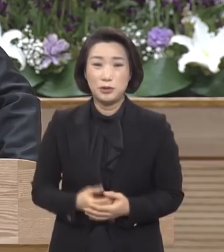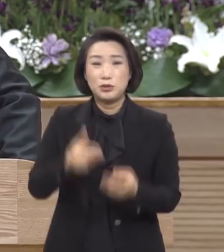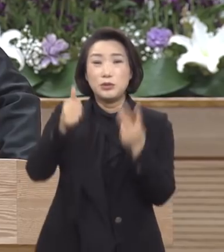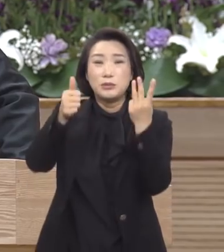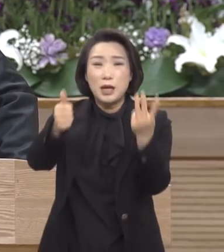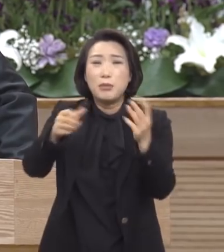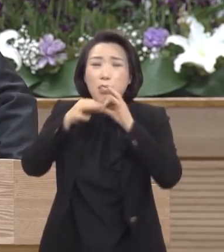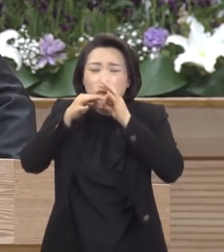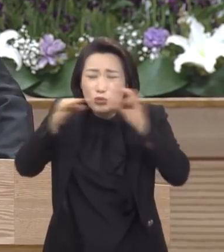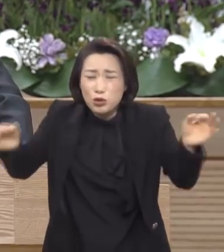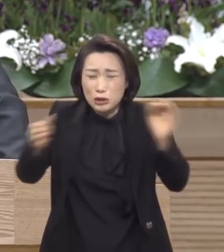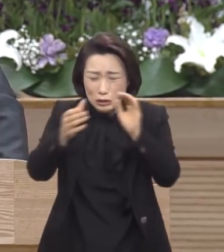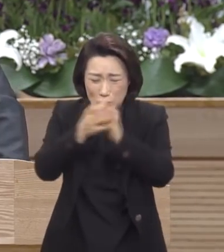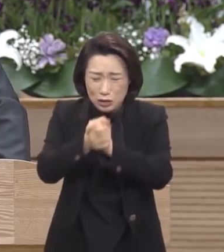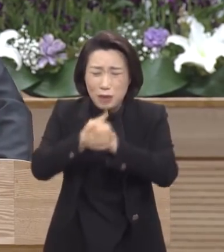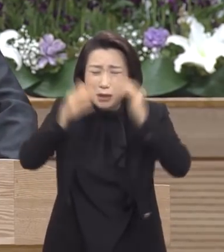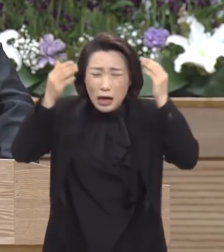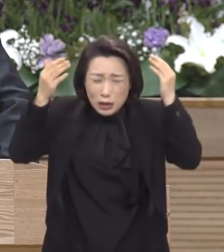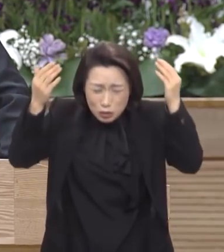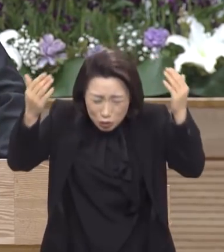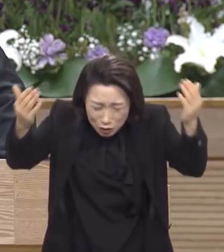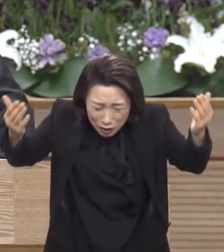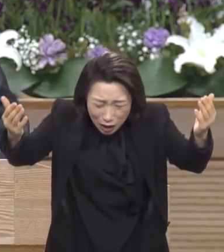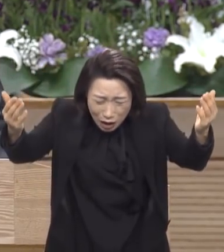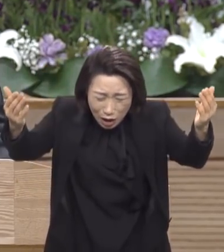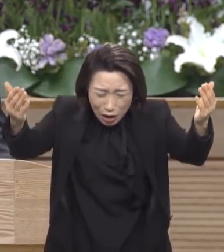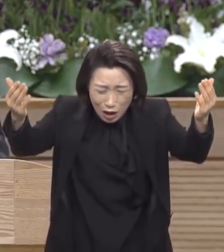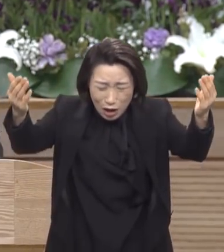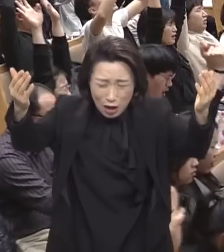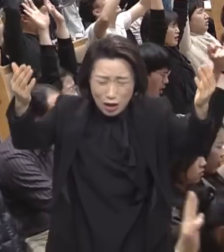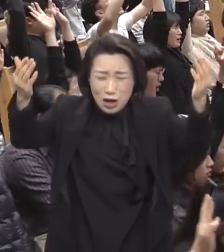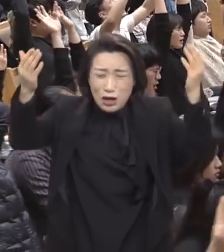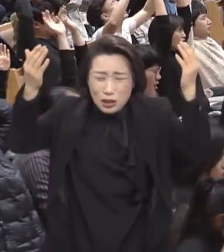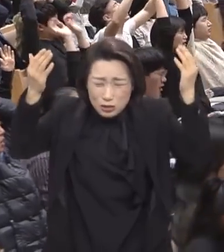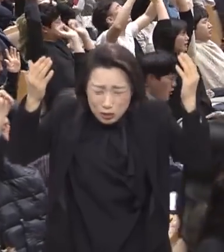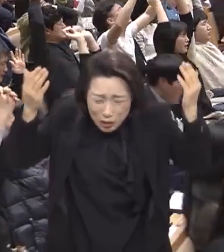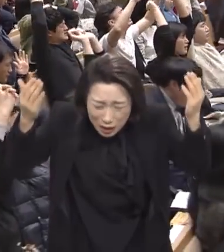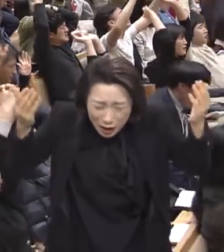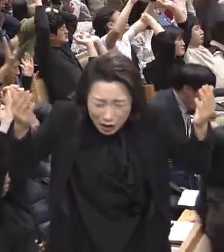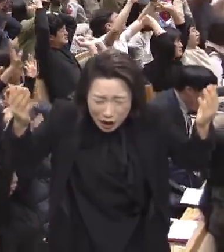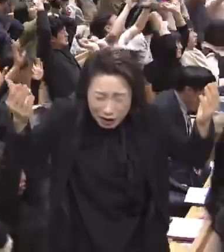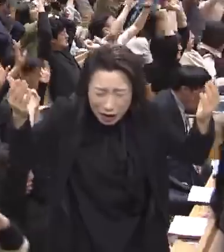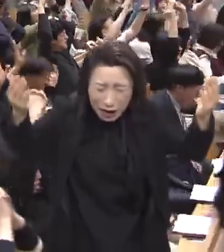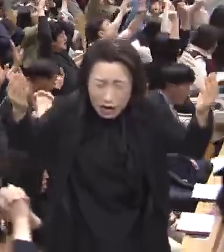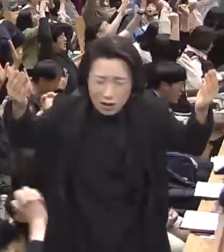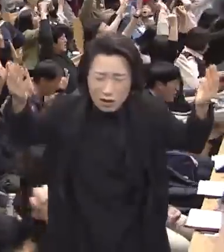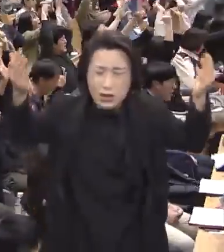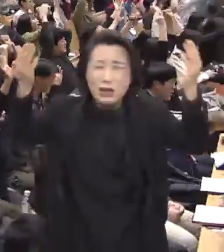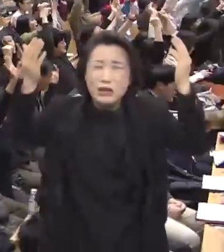주여 삼창하고 기도하시겠습니다. 주여, 주여,